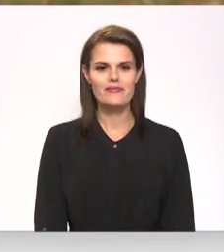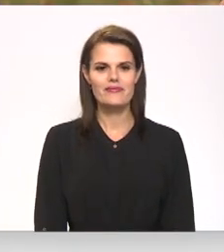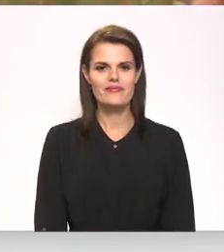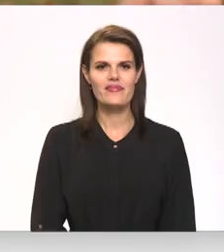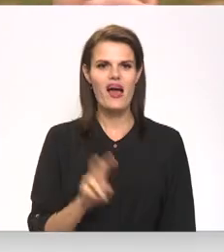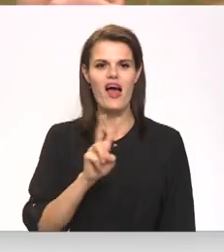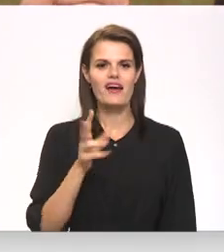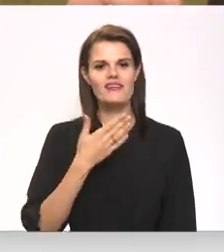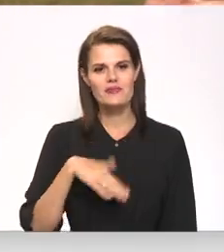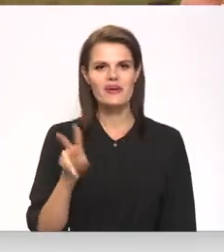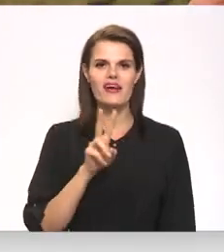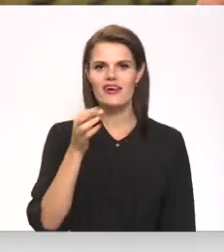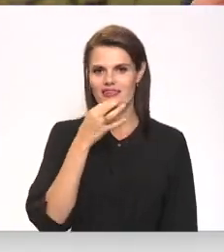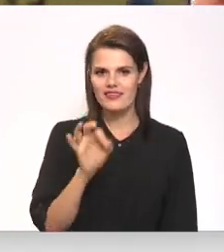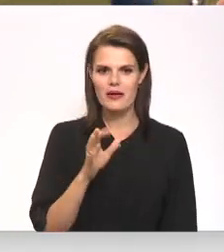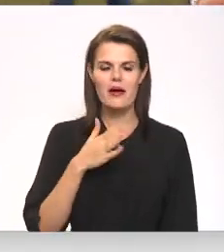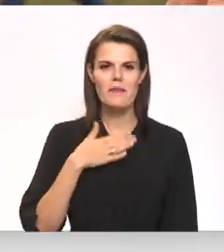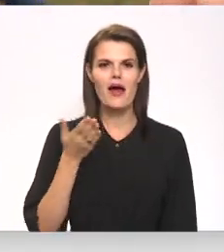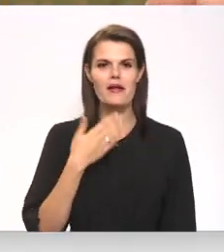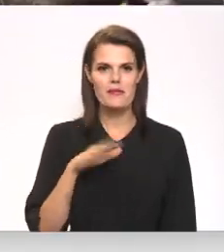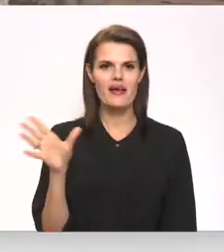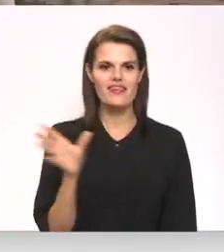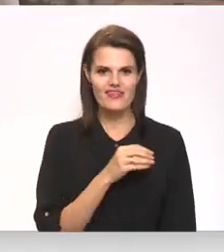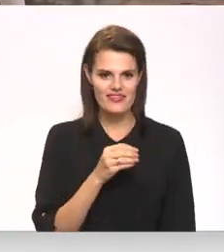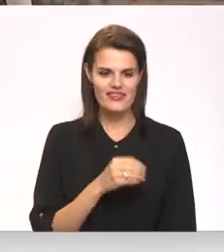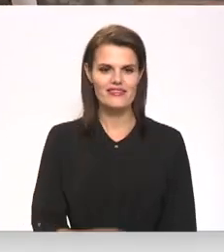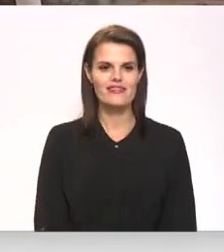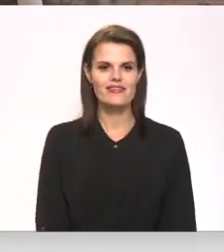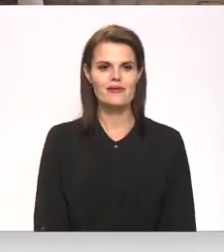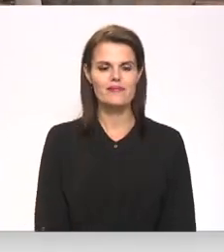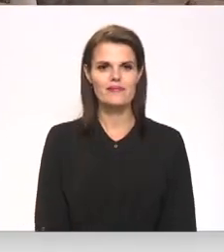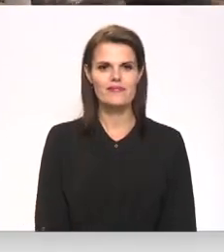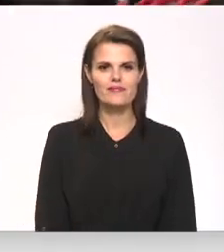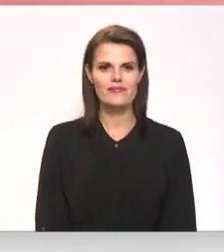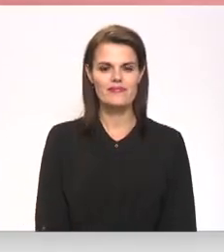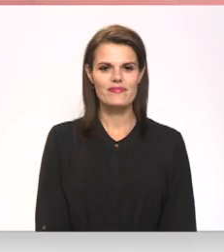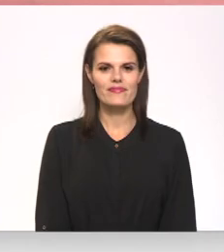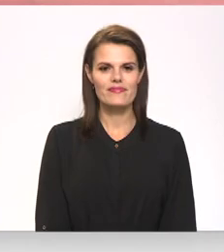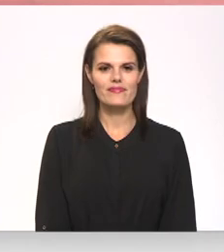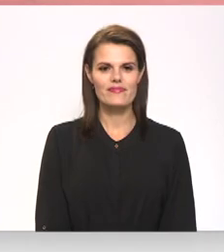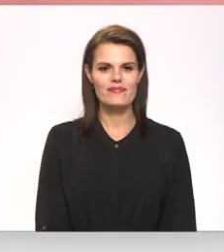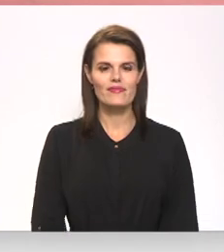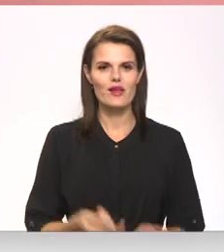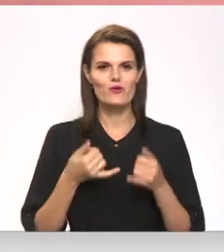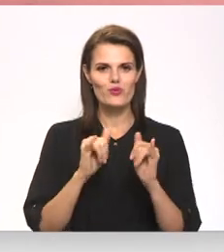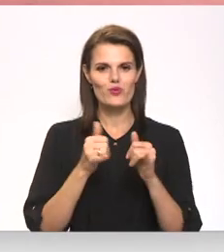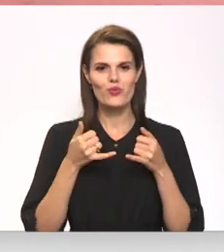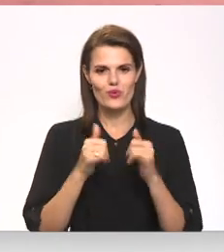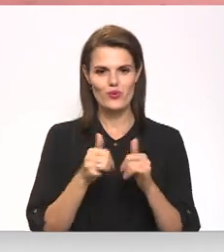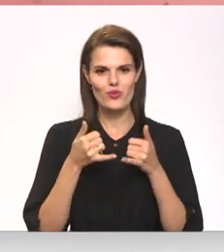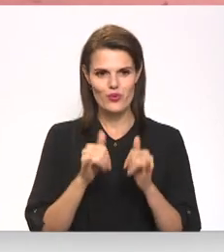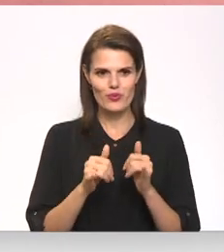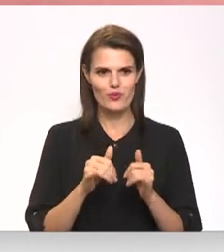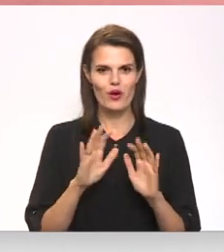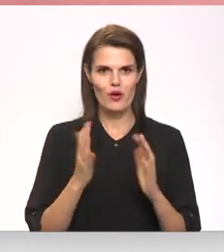Kas tev patīk, kas nepatīk? Man patīk viss. Ētas būvniecības darbi dosta. Šūpolam. Bet